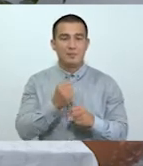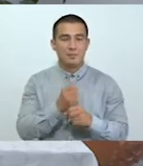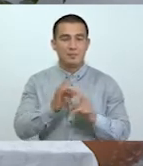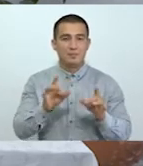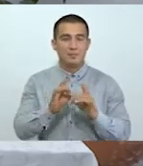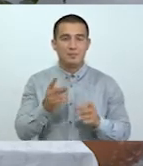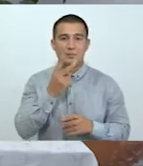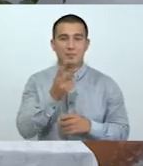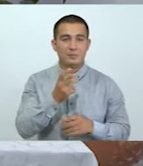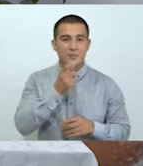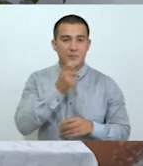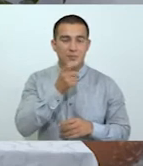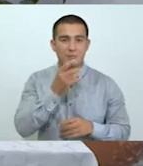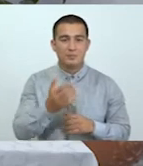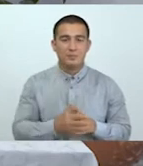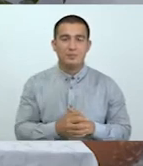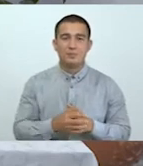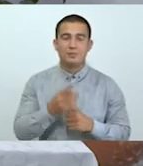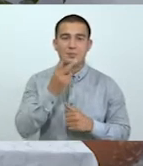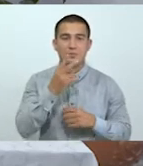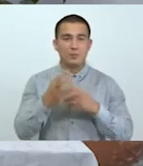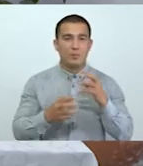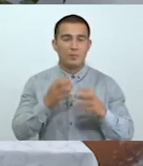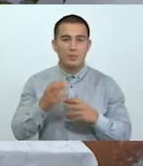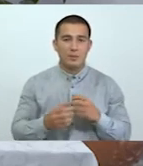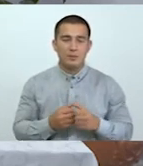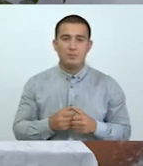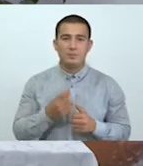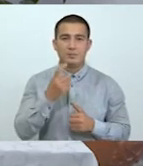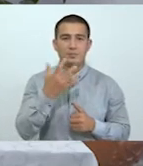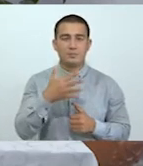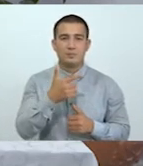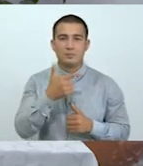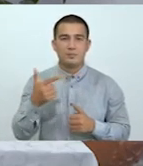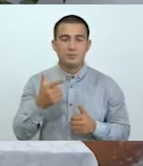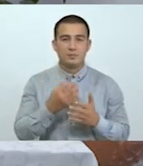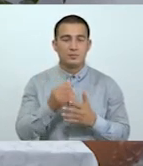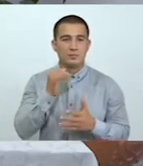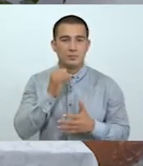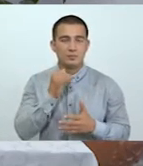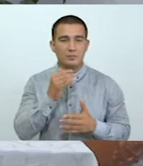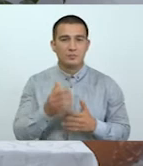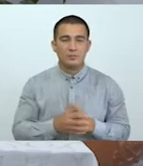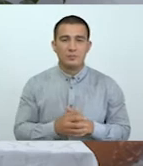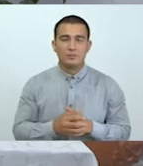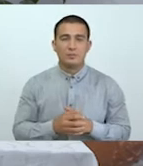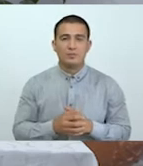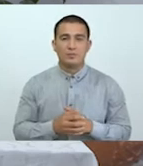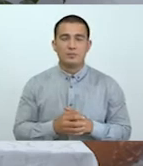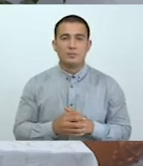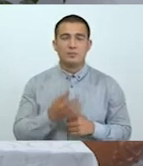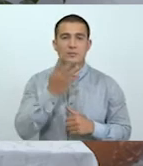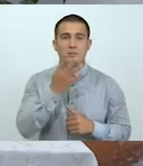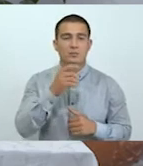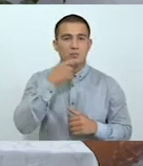2 dona tuxum, 2 dona pomidor, 150 g dudlangan kolbasa, 4